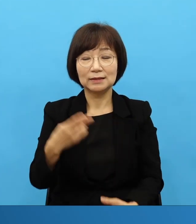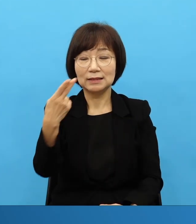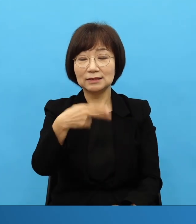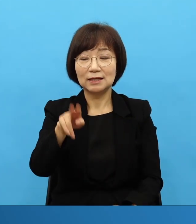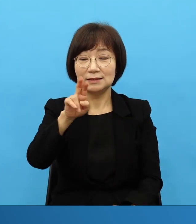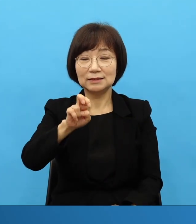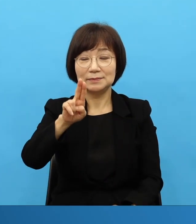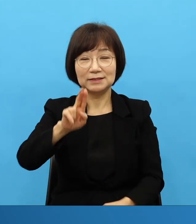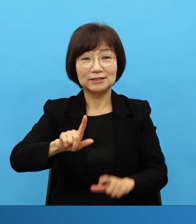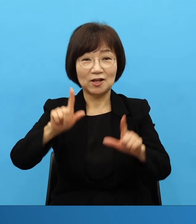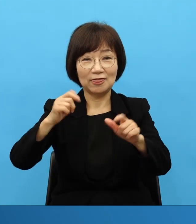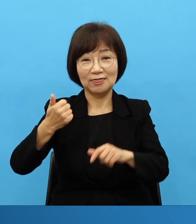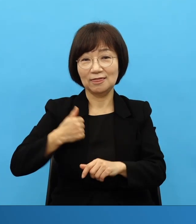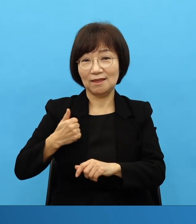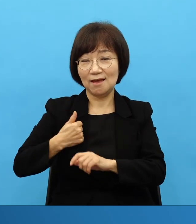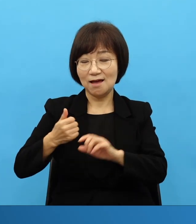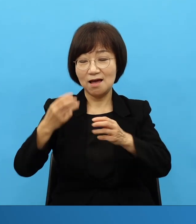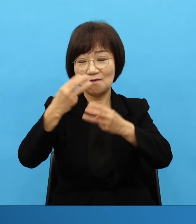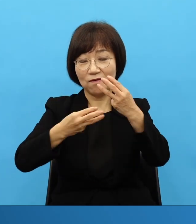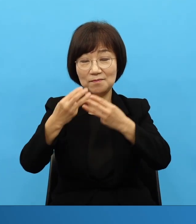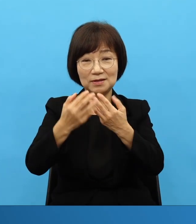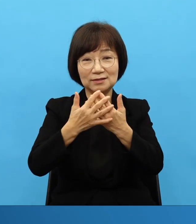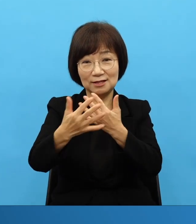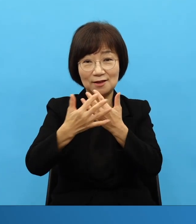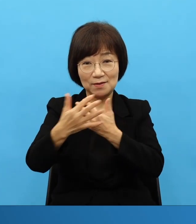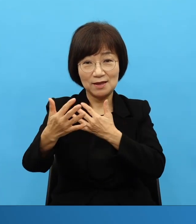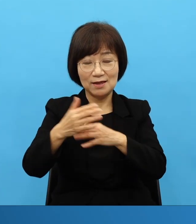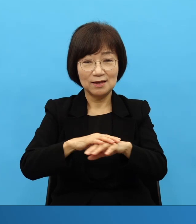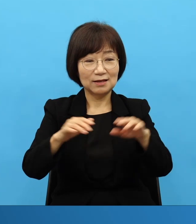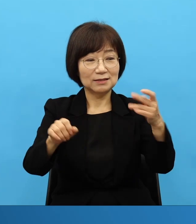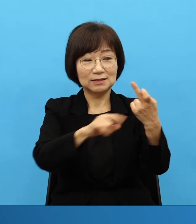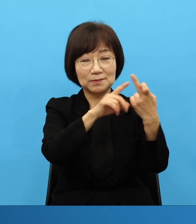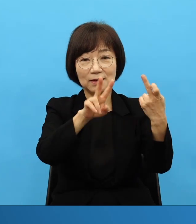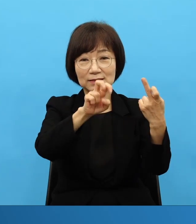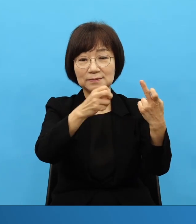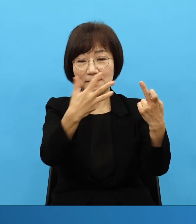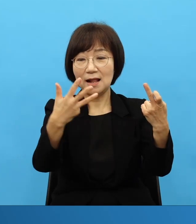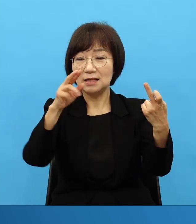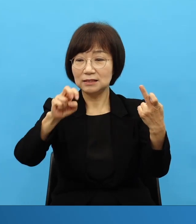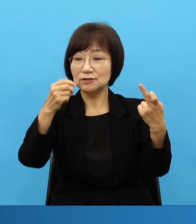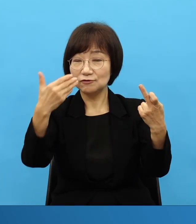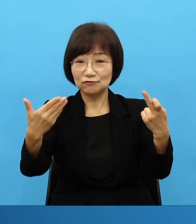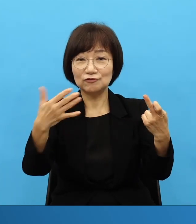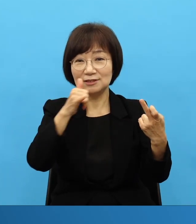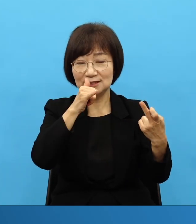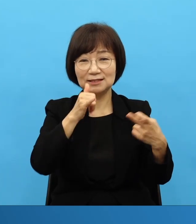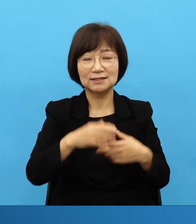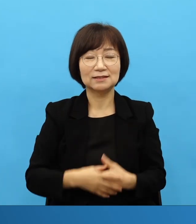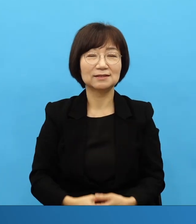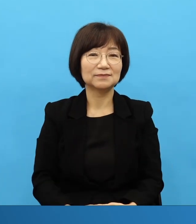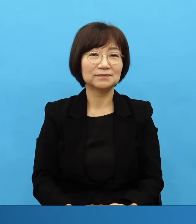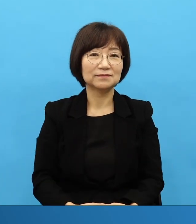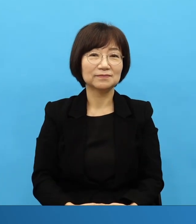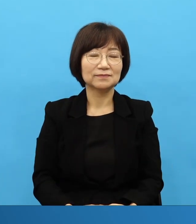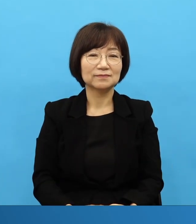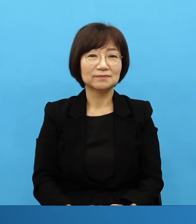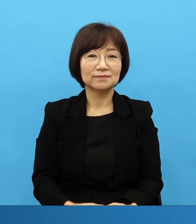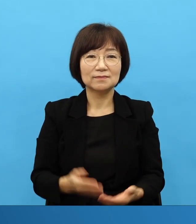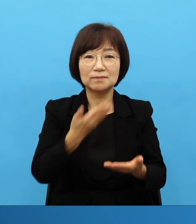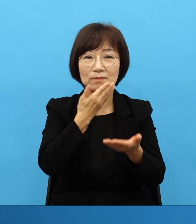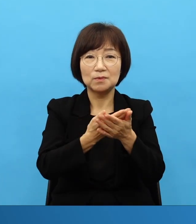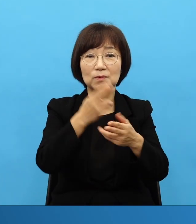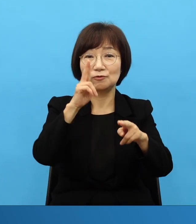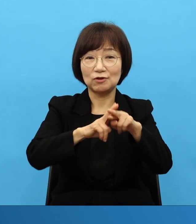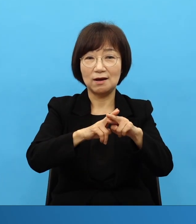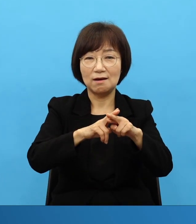2022 캐나다 랩넌트 대회가 한국 시간 기준 오는 28일부터 이틀간 열립니다. 보좌의